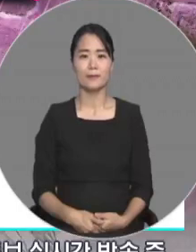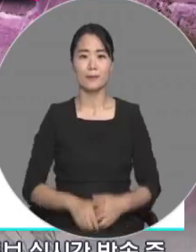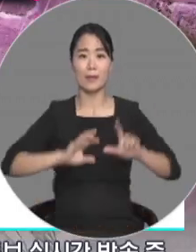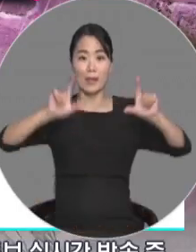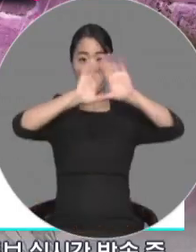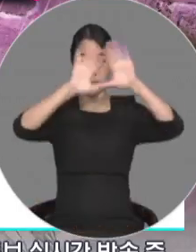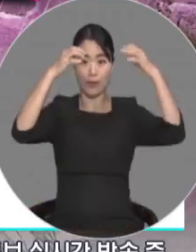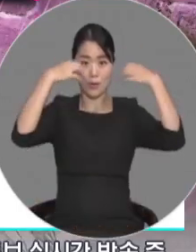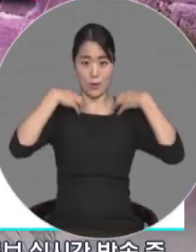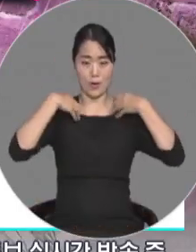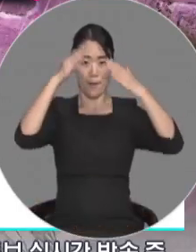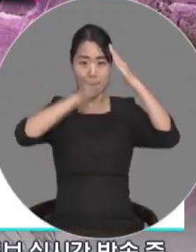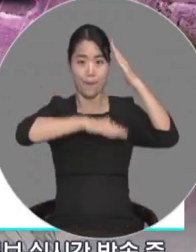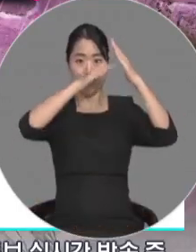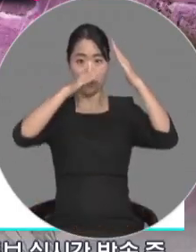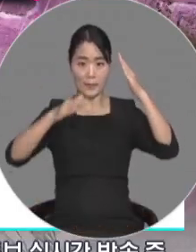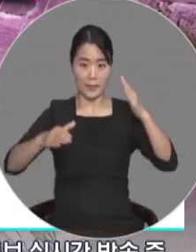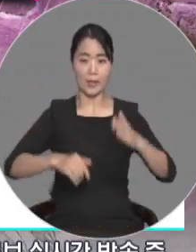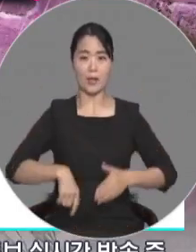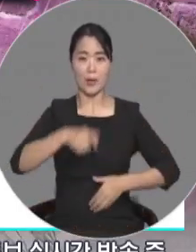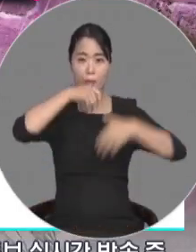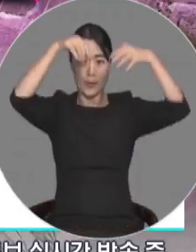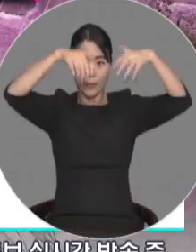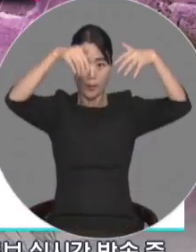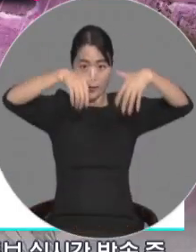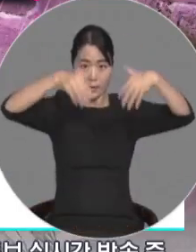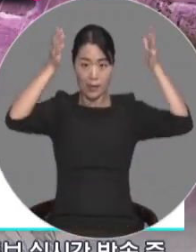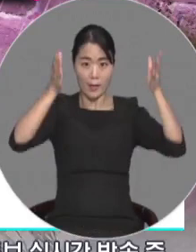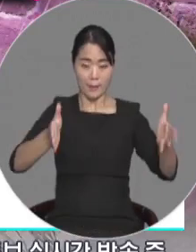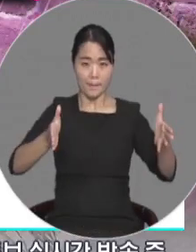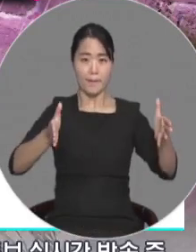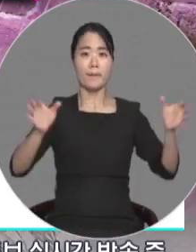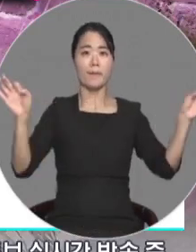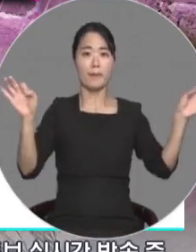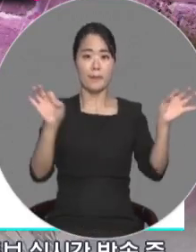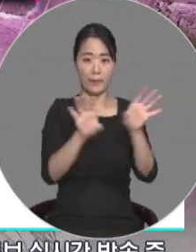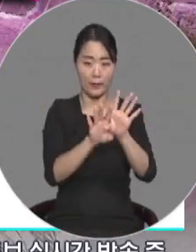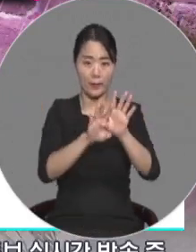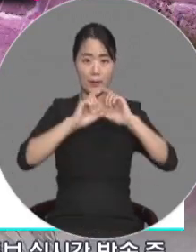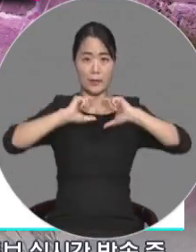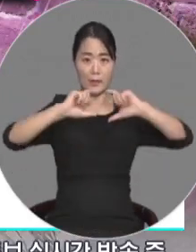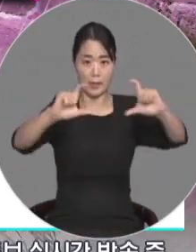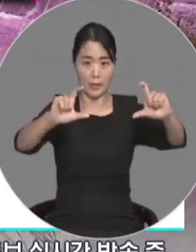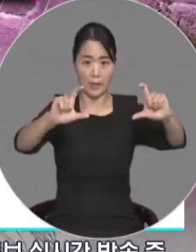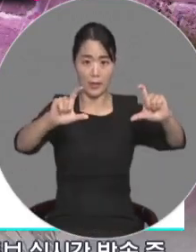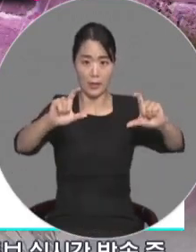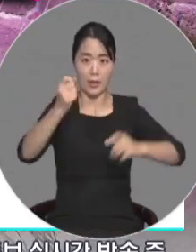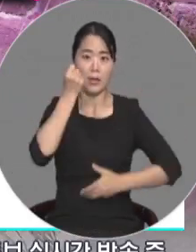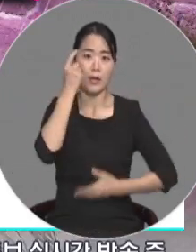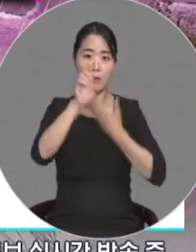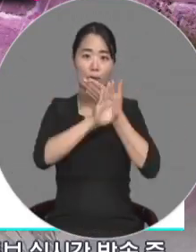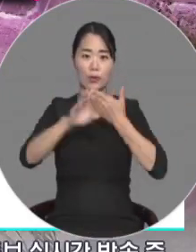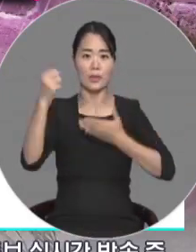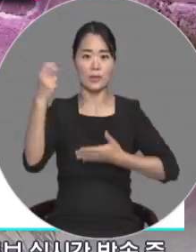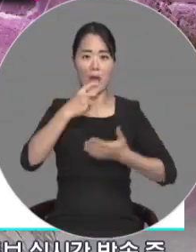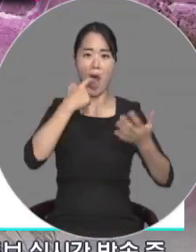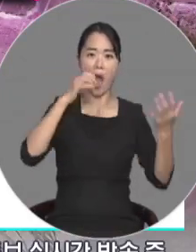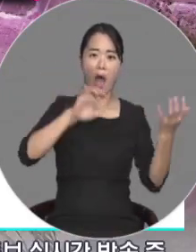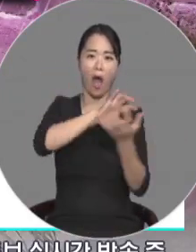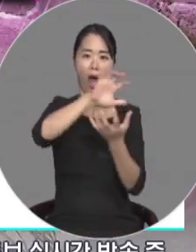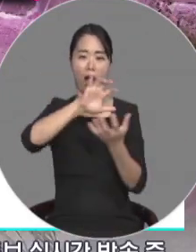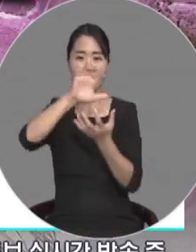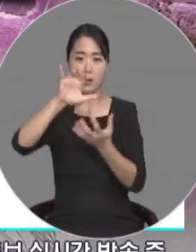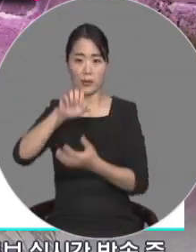기상청이 공식적으로 장마 종료를 선언한 지 한 달여 만에 다시 흐린 날씨가 시작됐습니다. 울산은